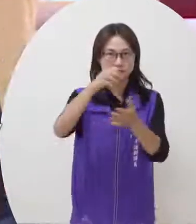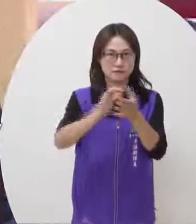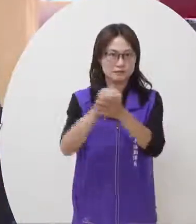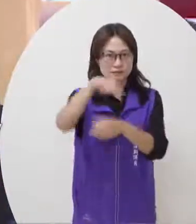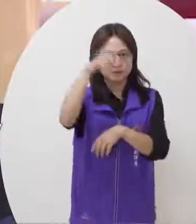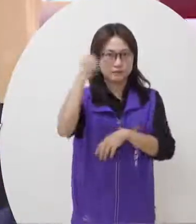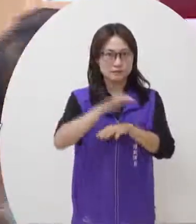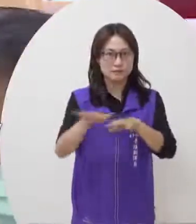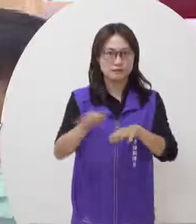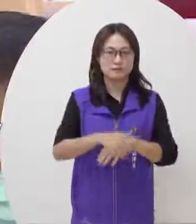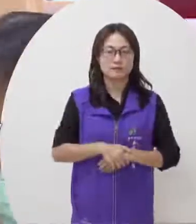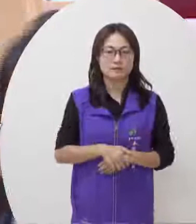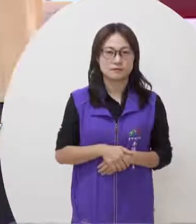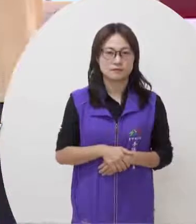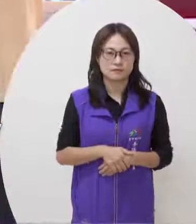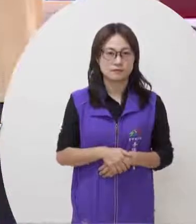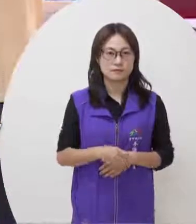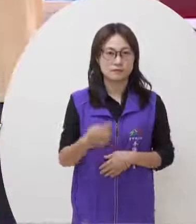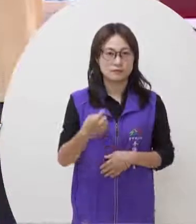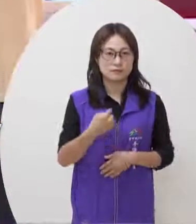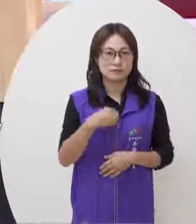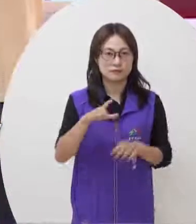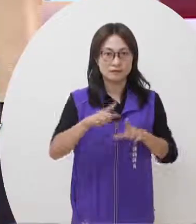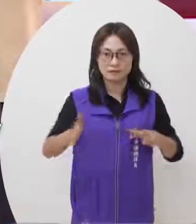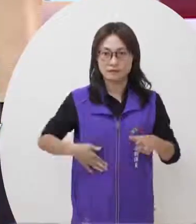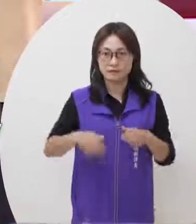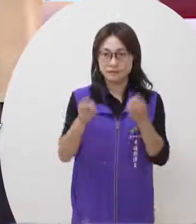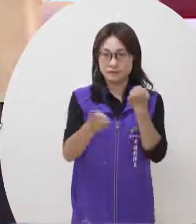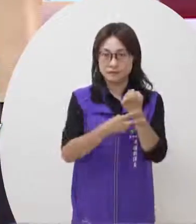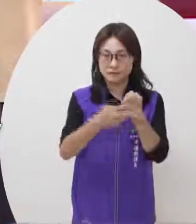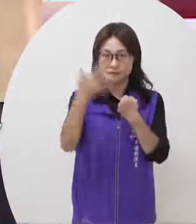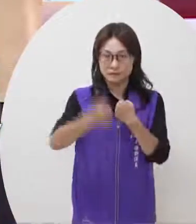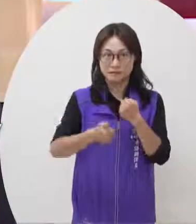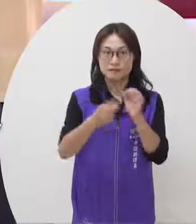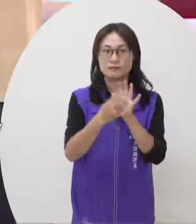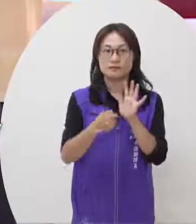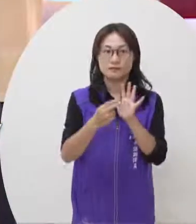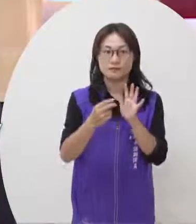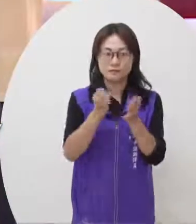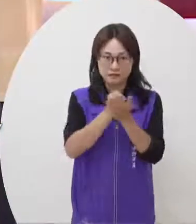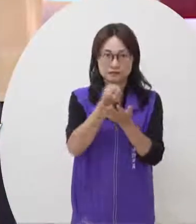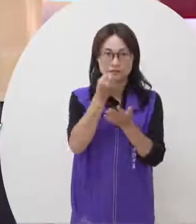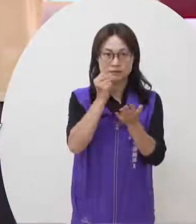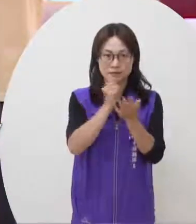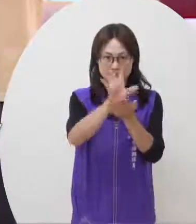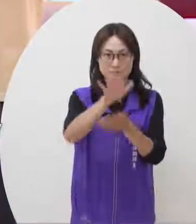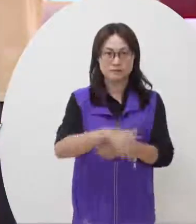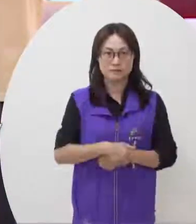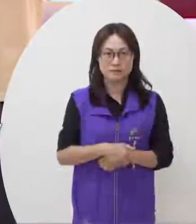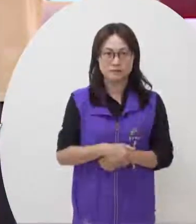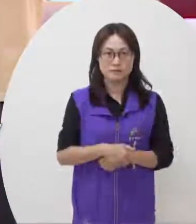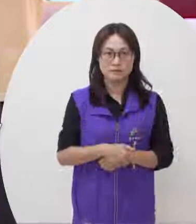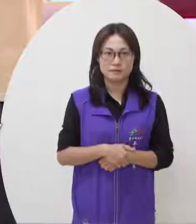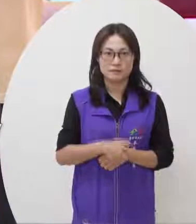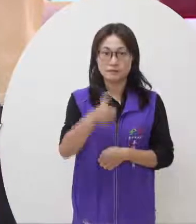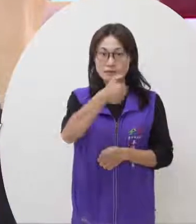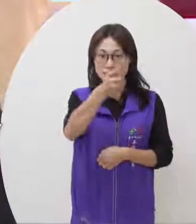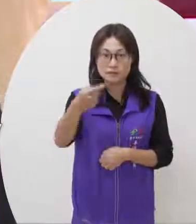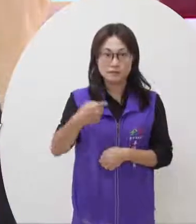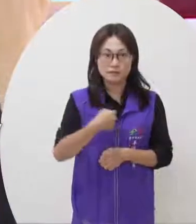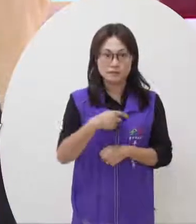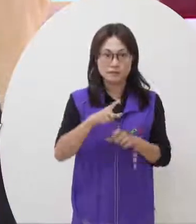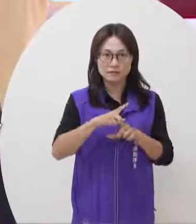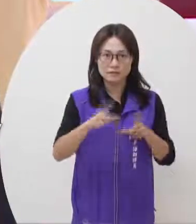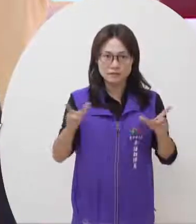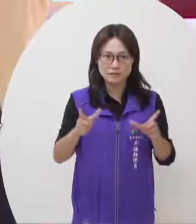大家早安。我是大福里里长高兴珍，第一次发言。感谢我大福里，因为是一